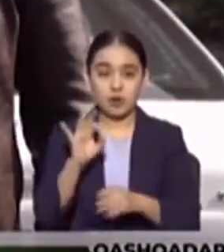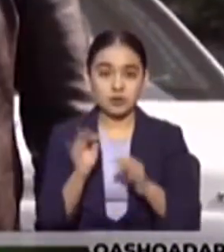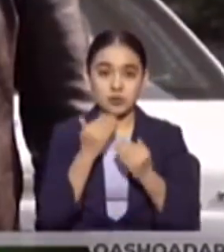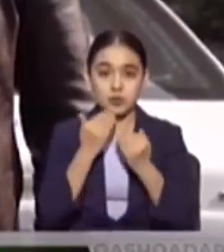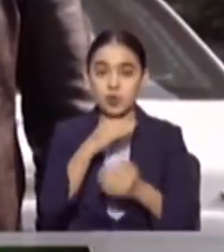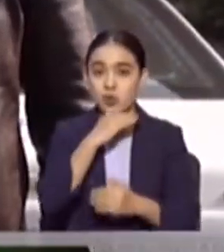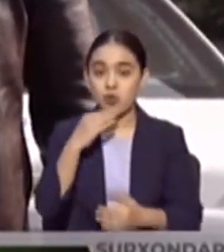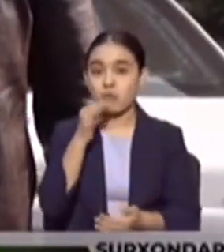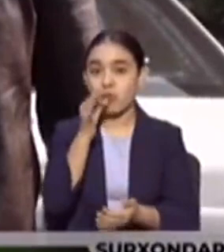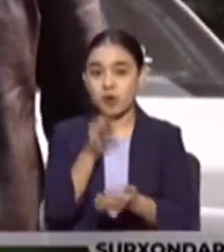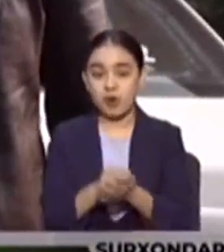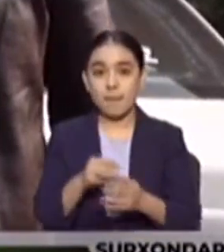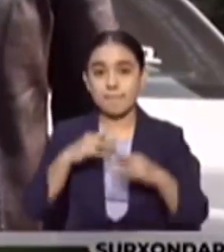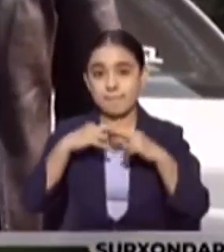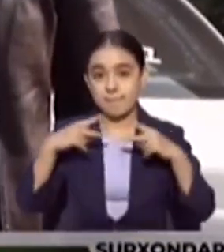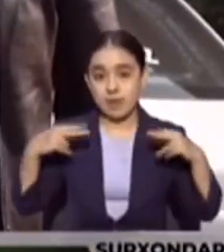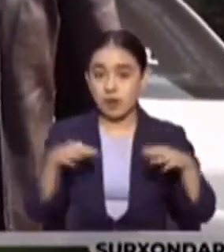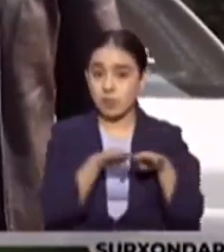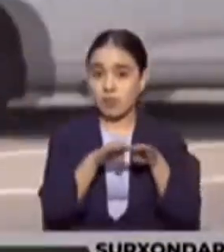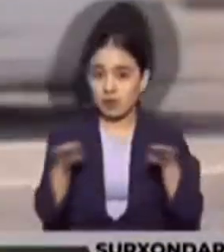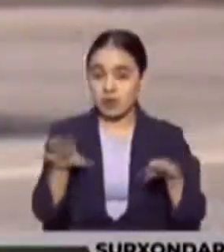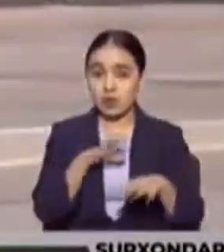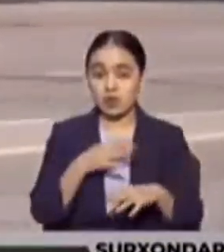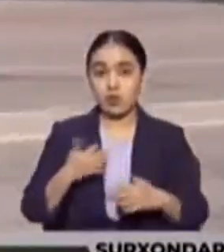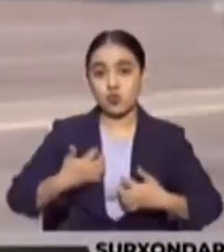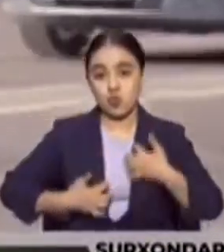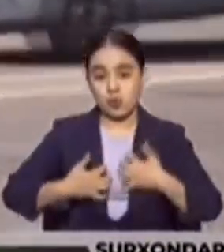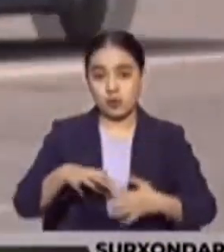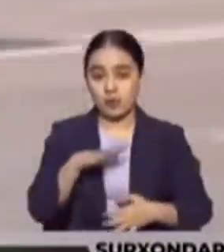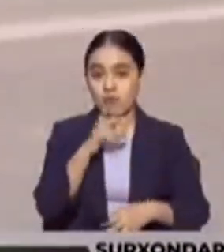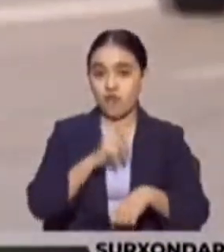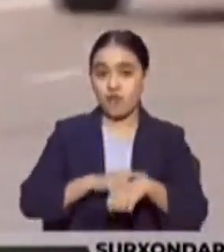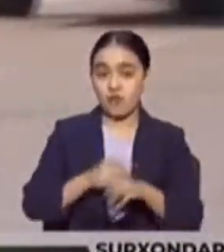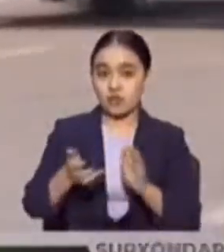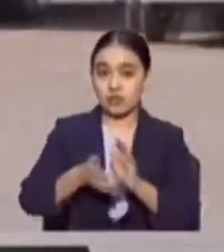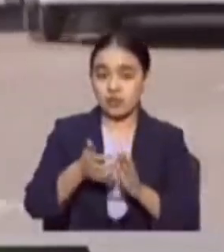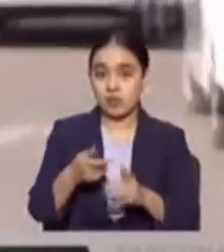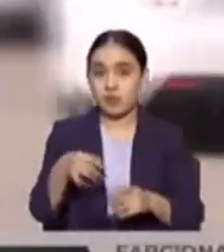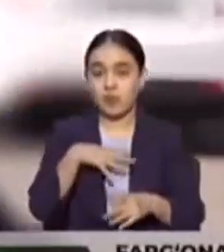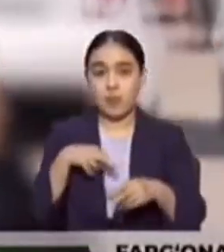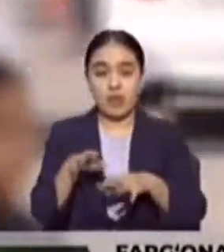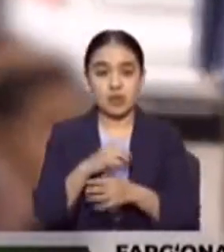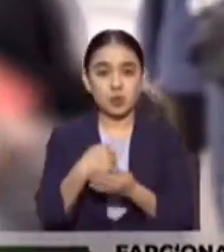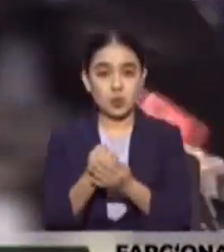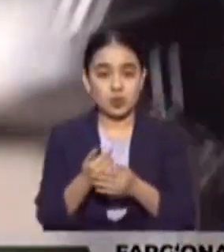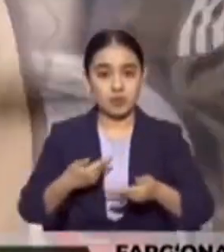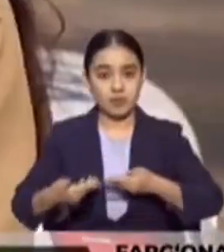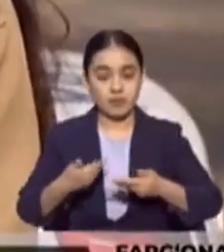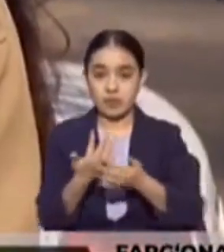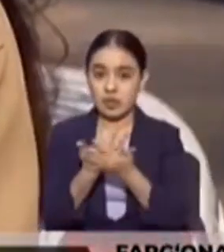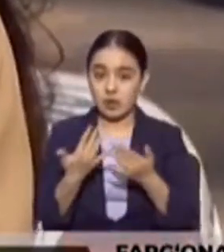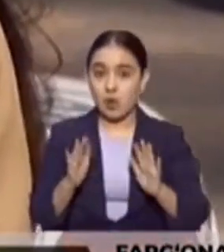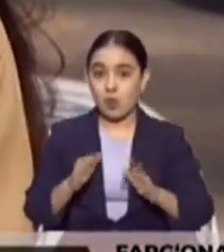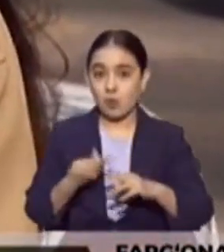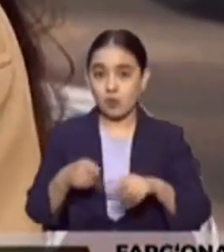so'radik. Ko'pchilikning javobi va bahonasi deyarli bir xil bo'ldi. Shoshib turgan edim, vaqtdan yutish uchun belgilanmagan yo'ldan o'tdim va hokazo.